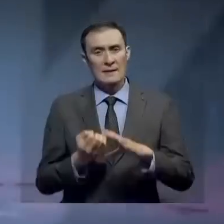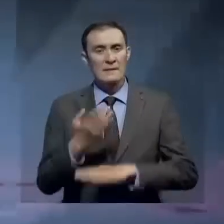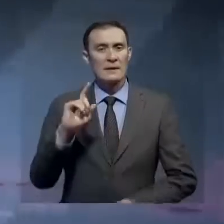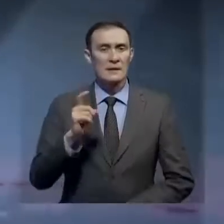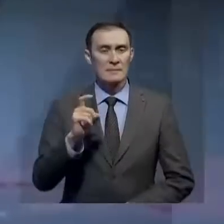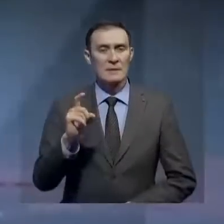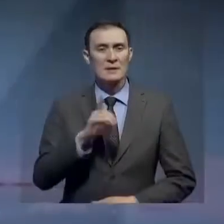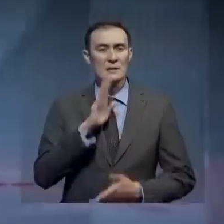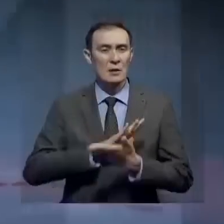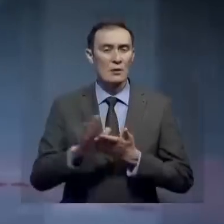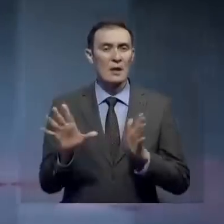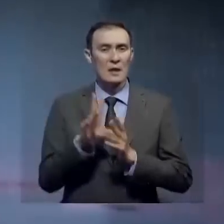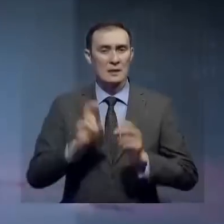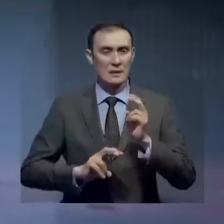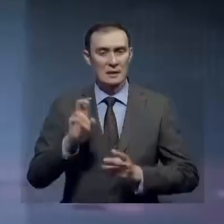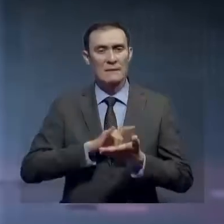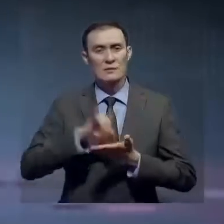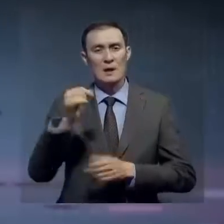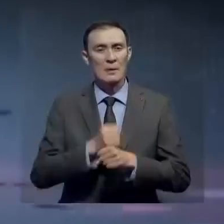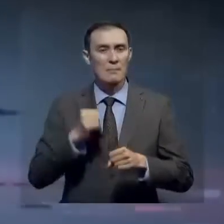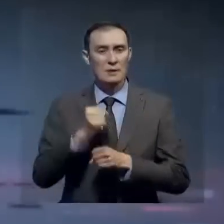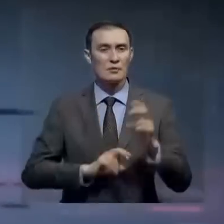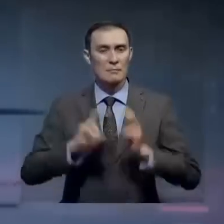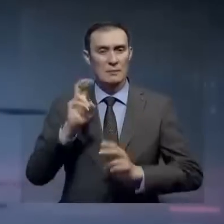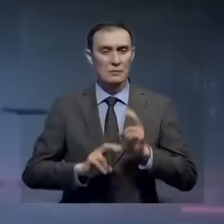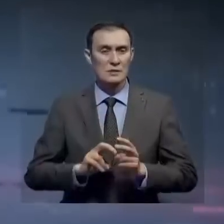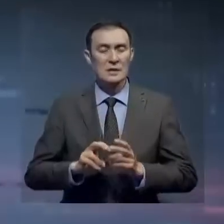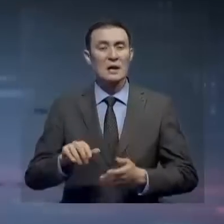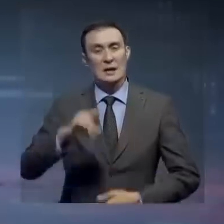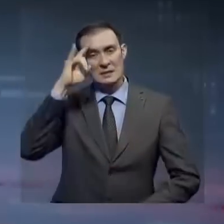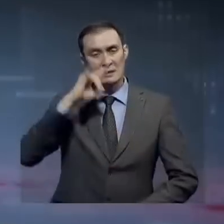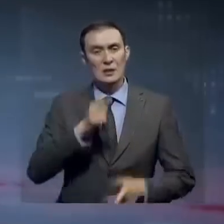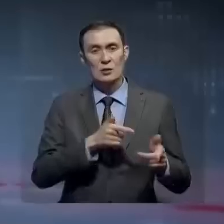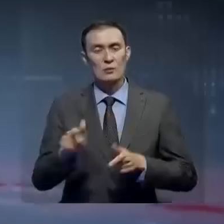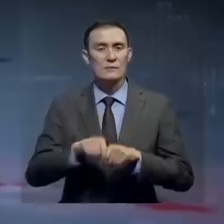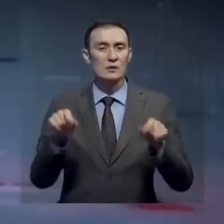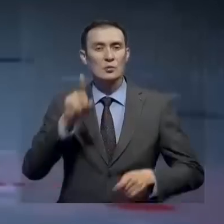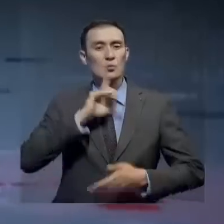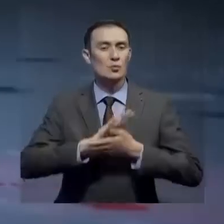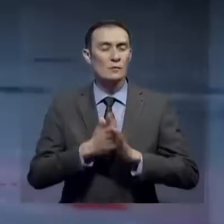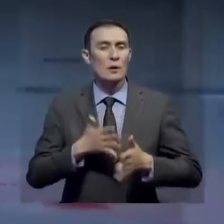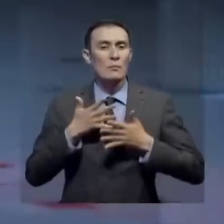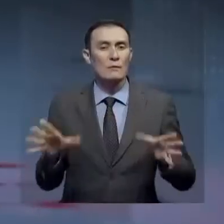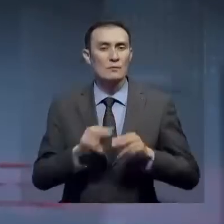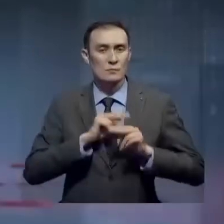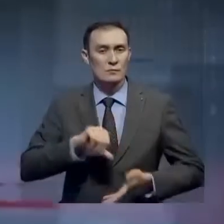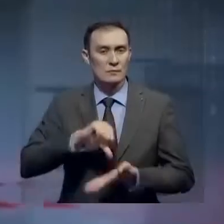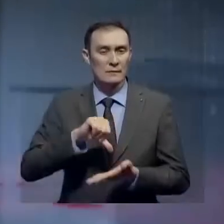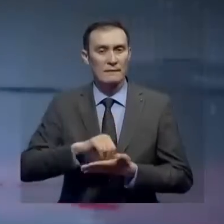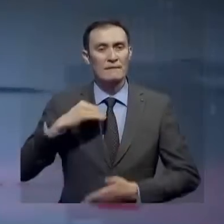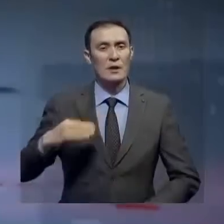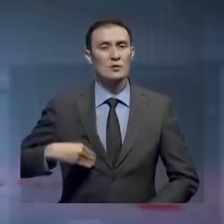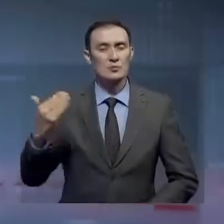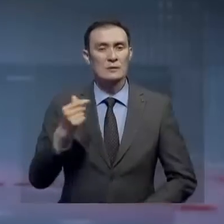Нефтехимия, зеленая энергетика, авиационная и обрабатывающая промышленность. Казахстан готов создать условия для более широкого присутствия